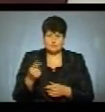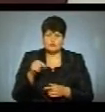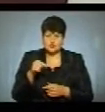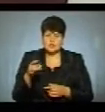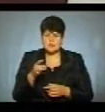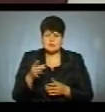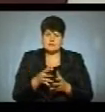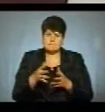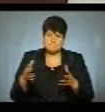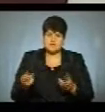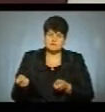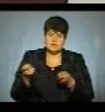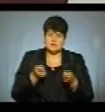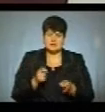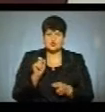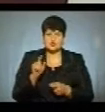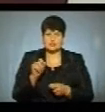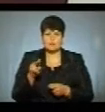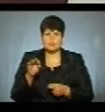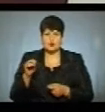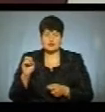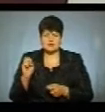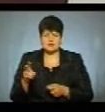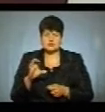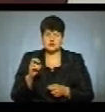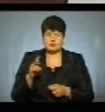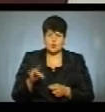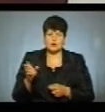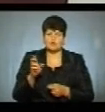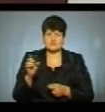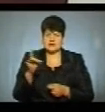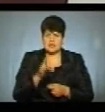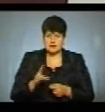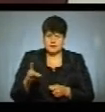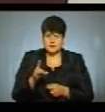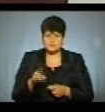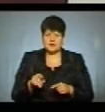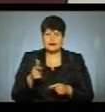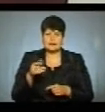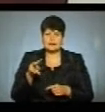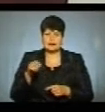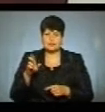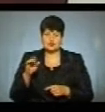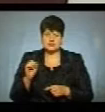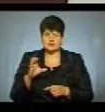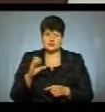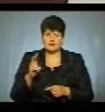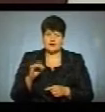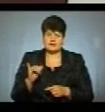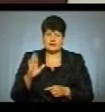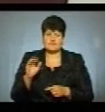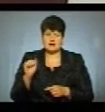Цього разу більшість доправили з сіл Золотий Потік, Скоморохи, Соколів Бучацького району та Глибочка, Сков'ятина,